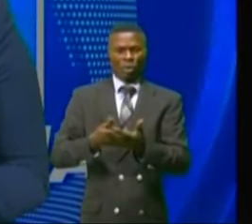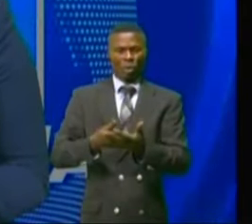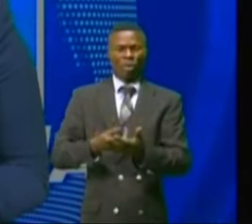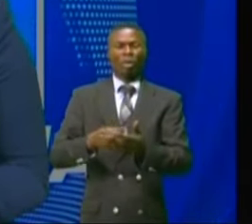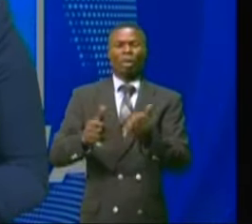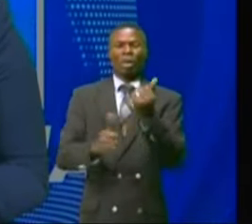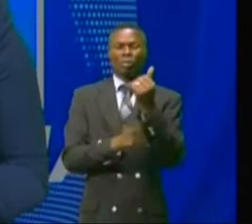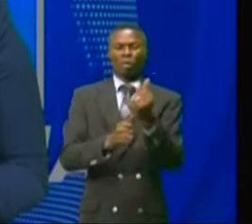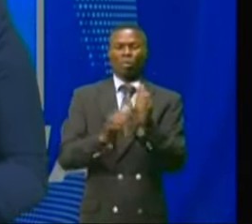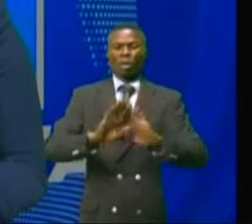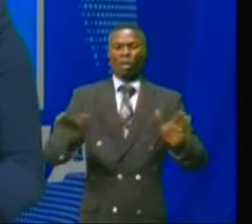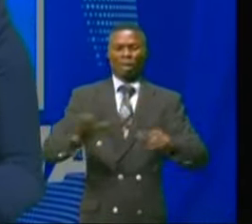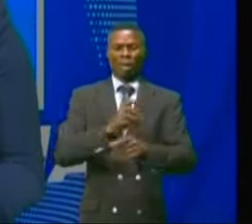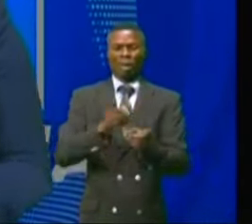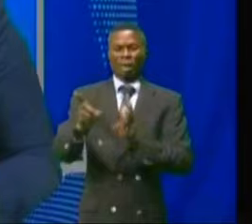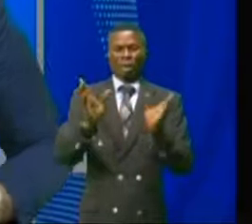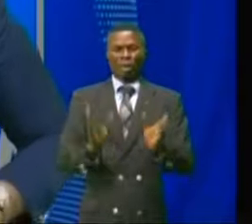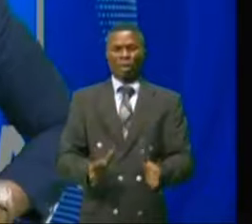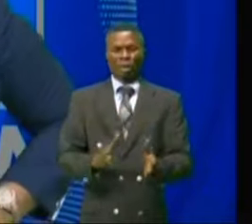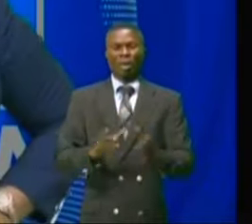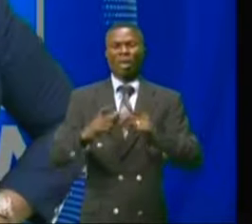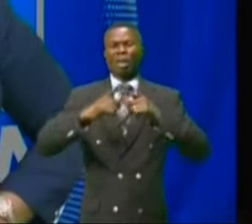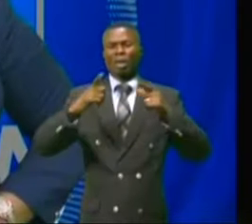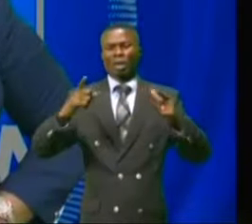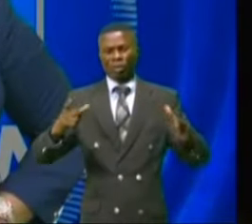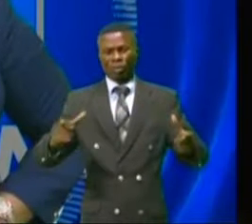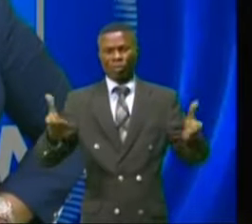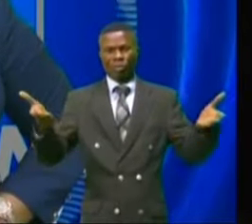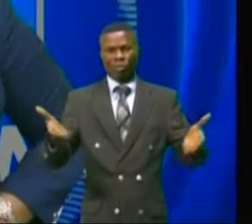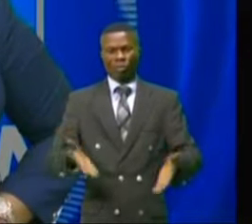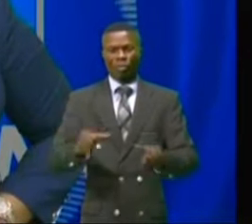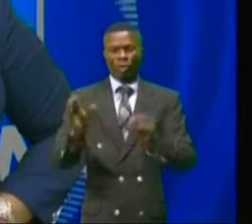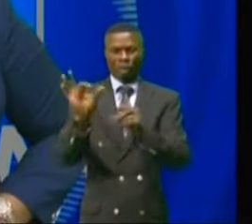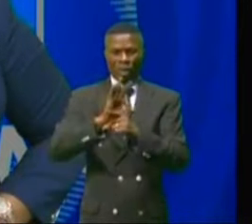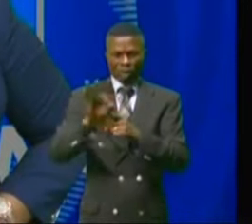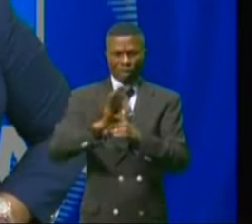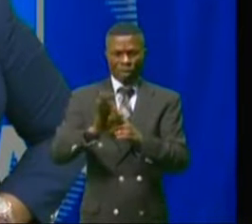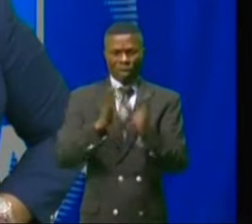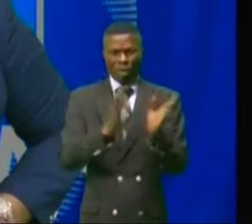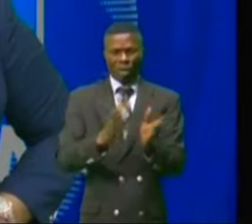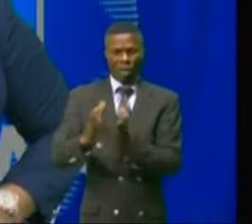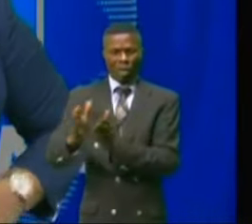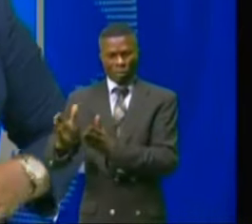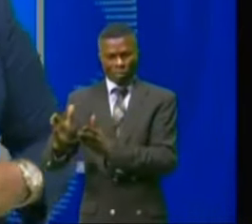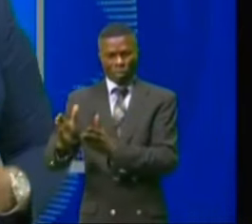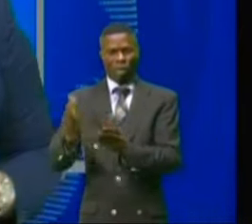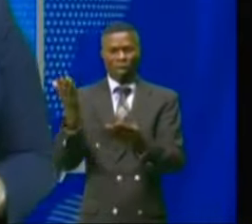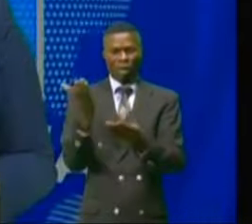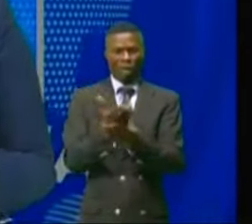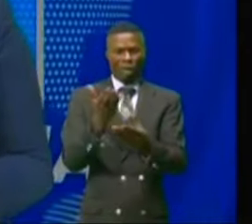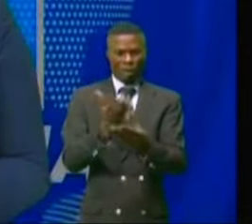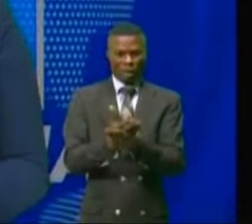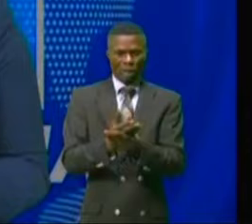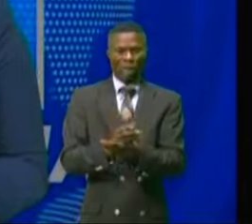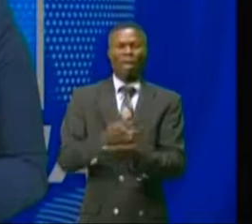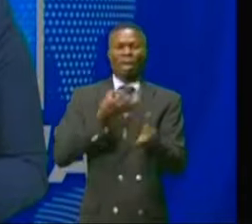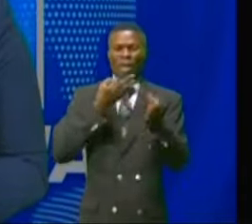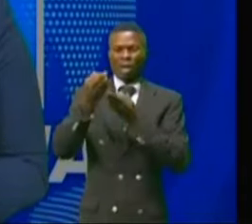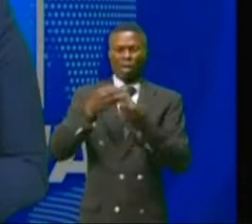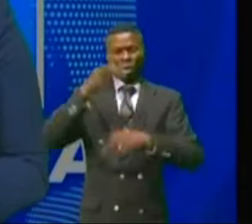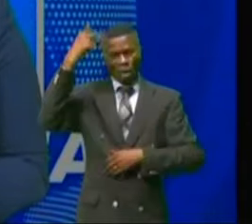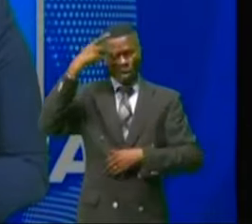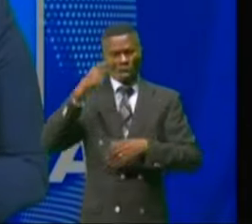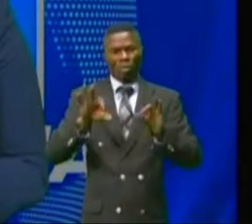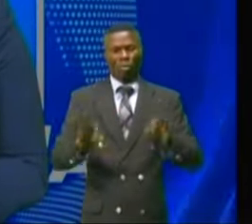entités administratives en grande partie étaient en atelier pour élaborer justement un document devant définir la